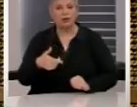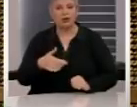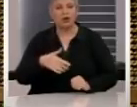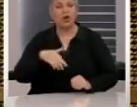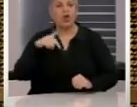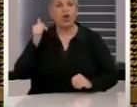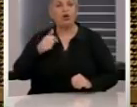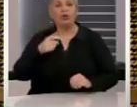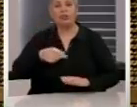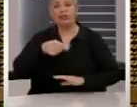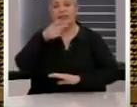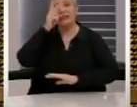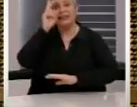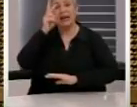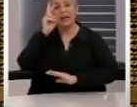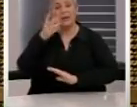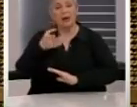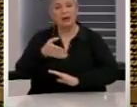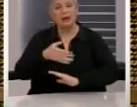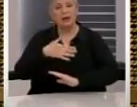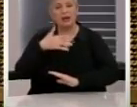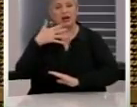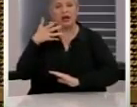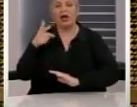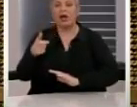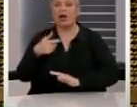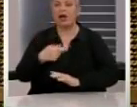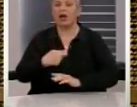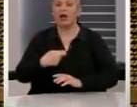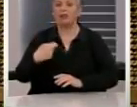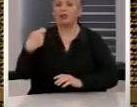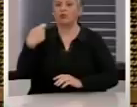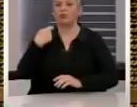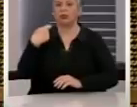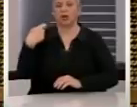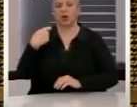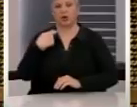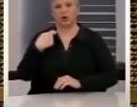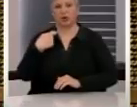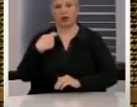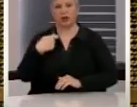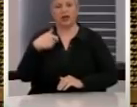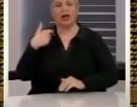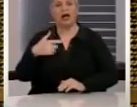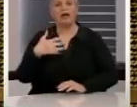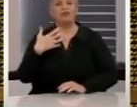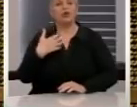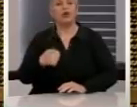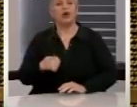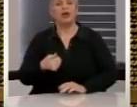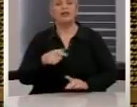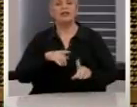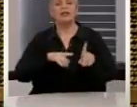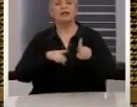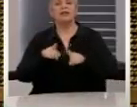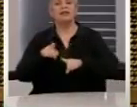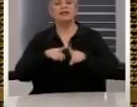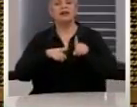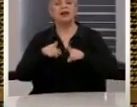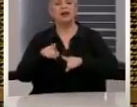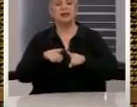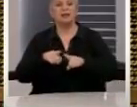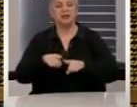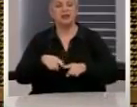υπόλογη η Γερμανία στις δόσεις του κατοχικού δανείου έχει να κάνει με τη βαθύτατη και